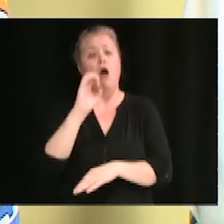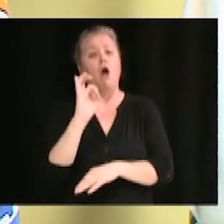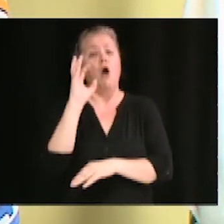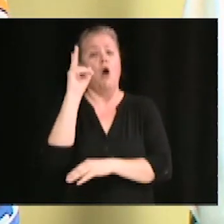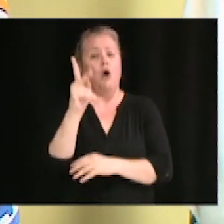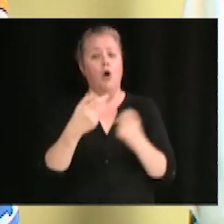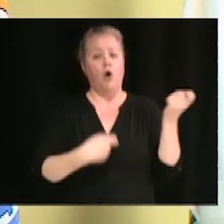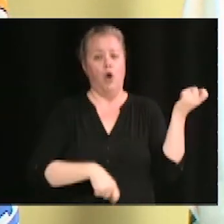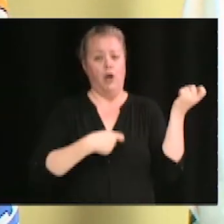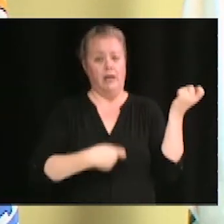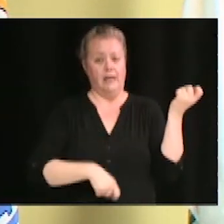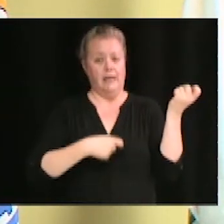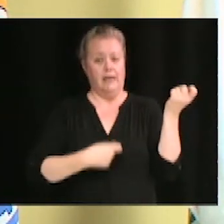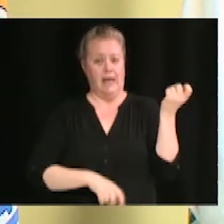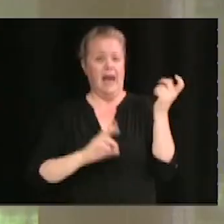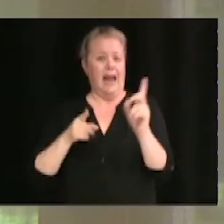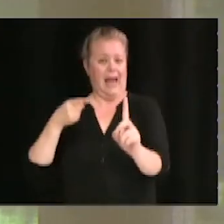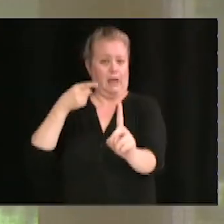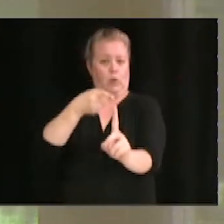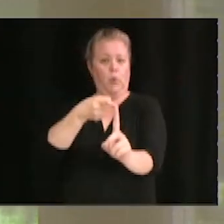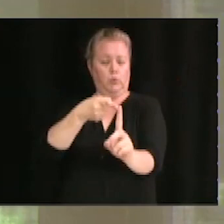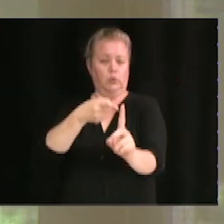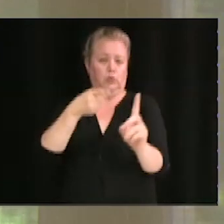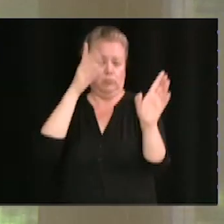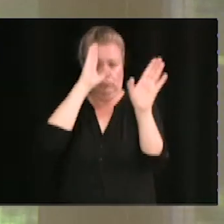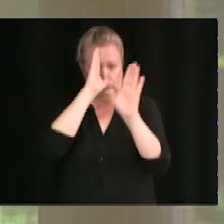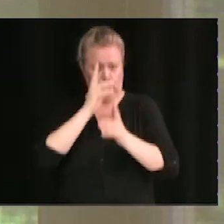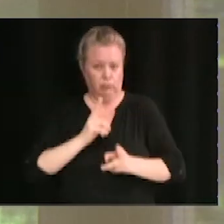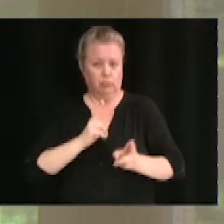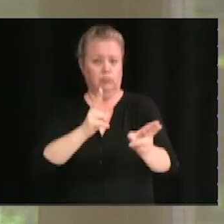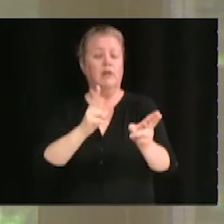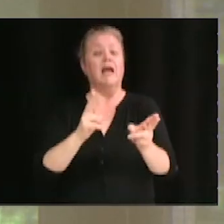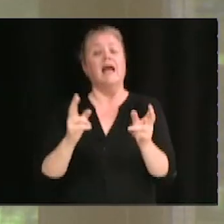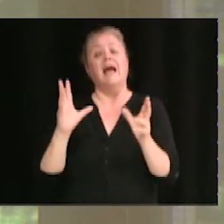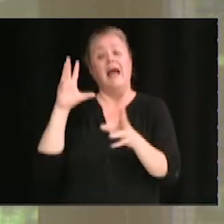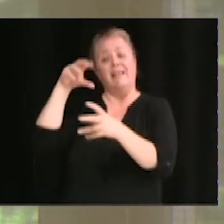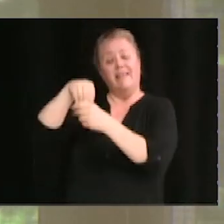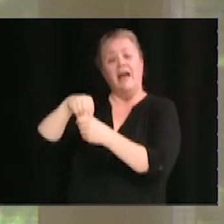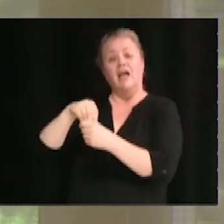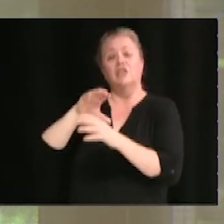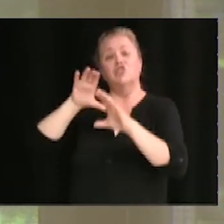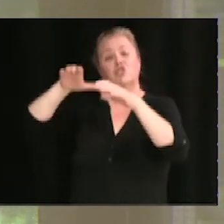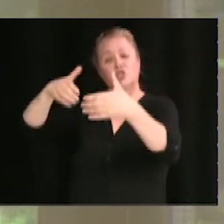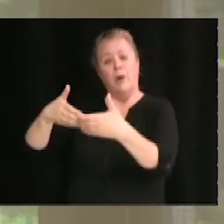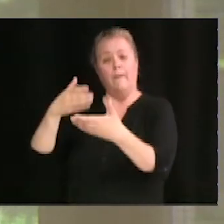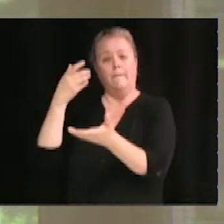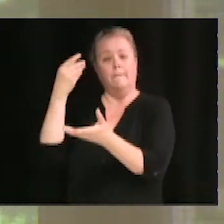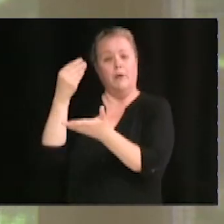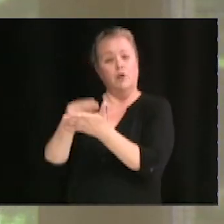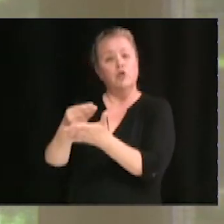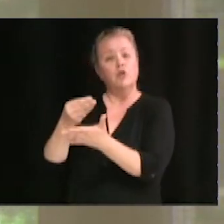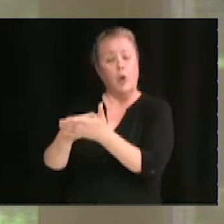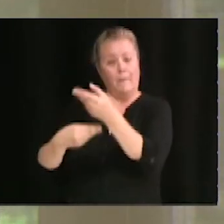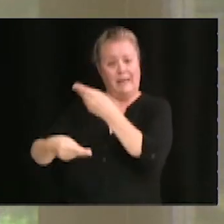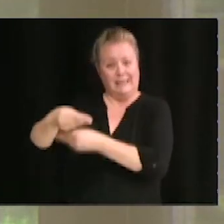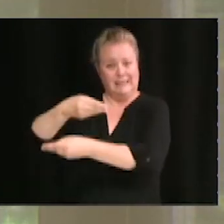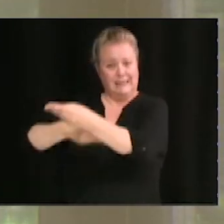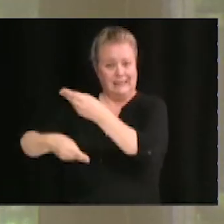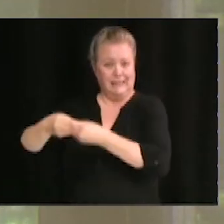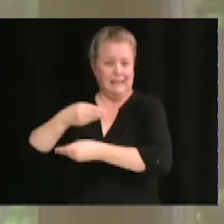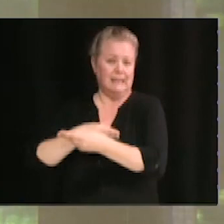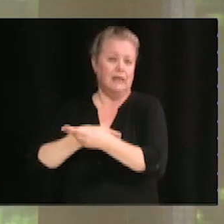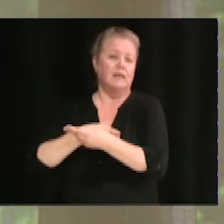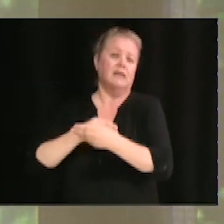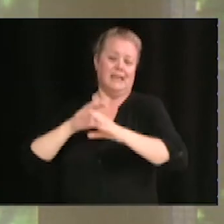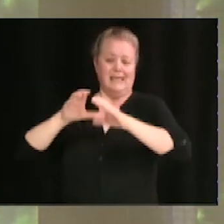été honoré par la Chambre de commerce lors de son dernier gala dans la catégorie fierté régionale. Donc, cette année,